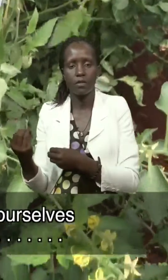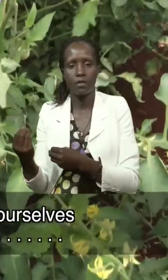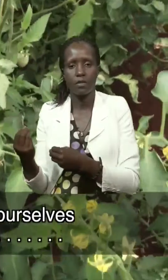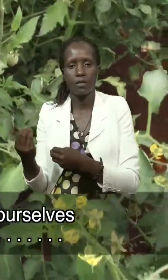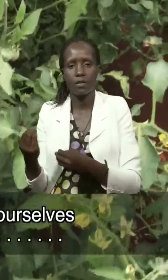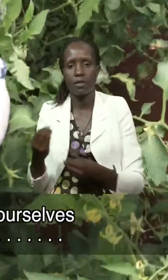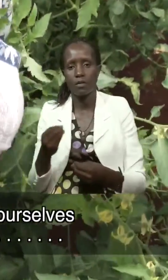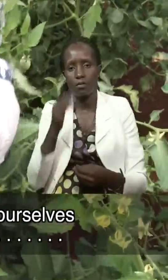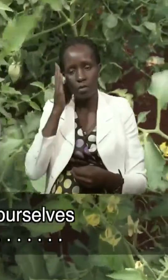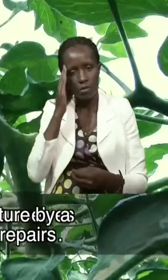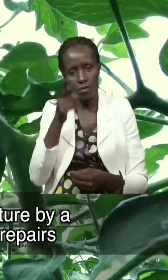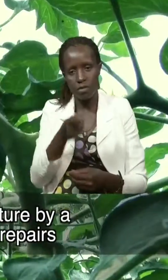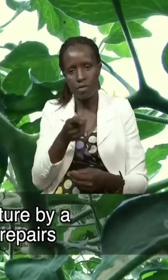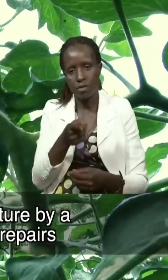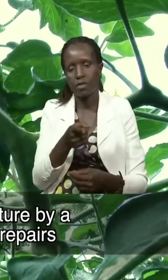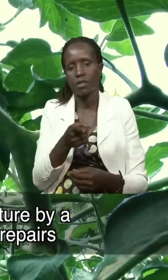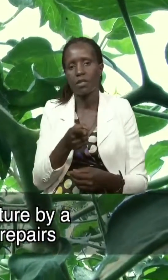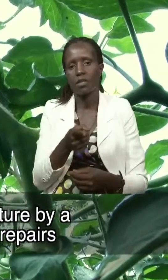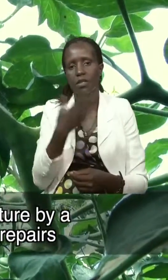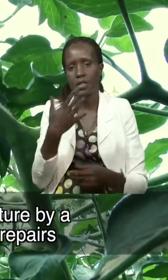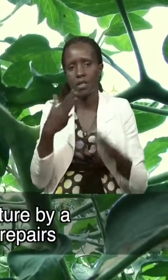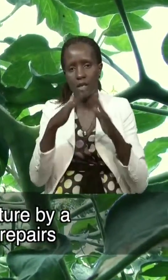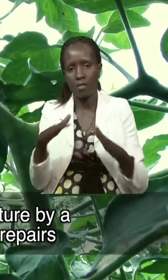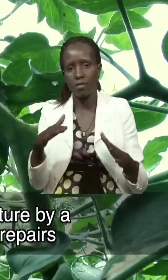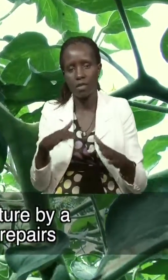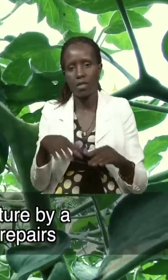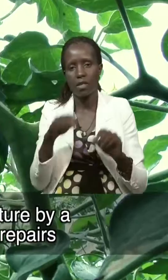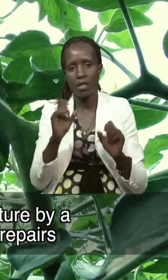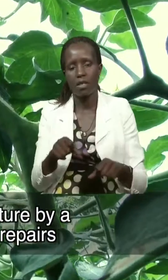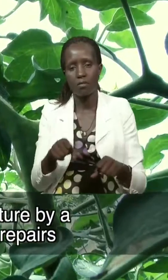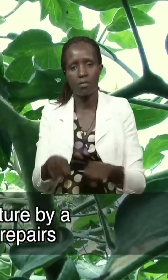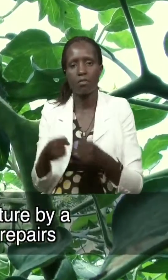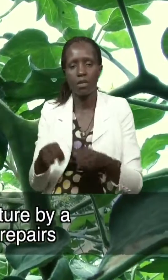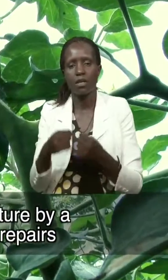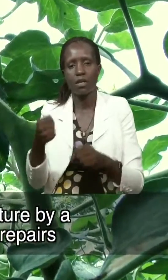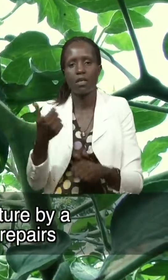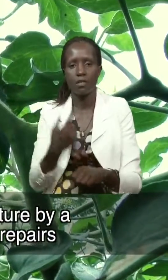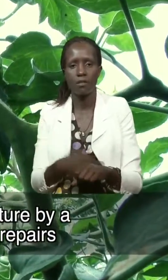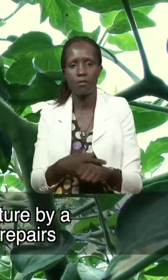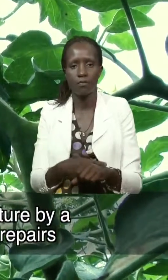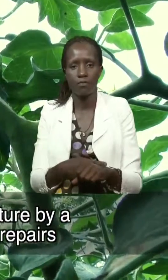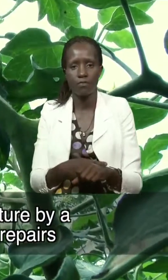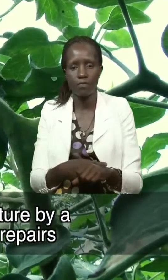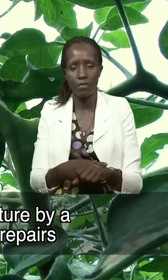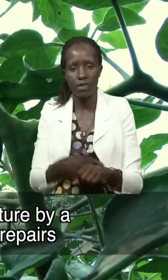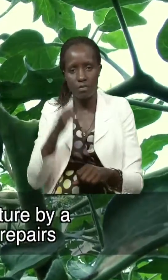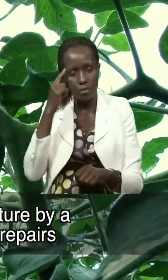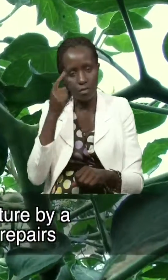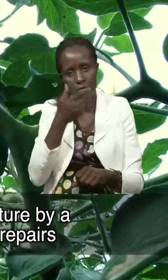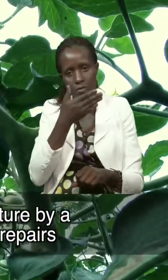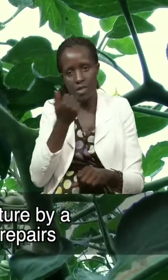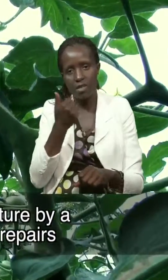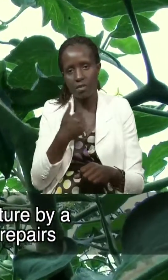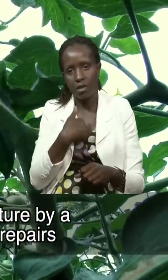ya kwamba hii hema inaweza chukuliwa na hewa wakati wowote, na tukaona ni lazima tuwe